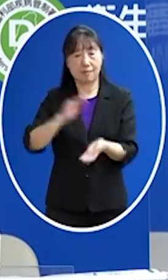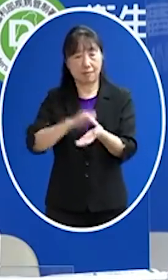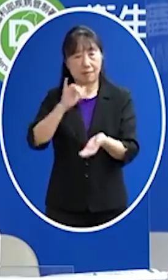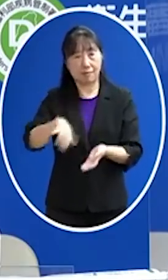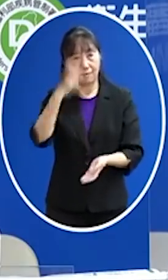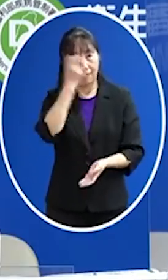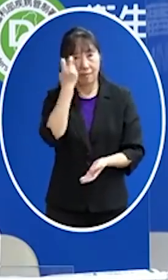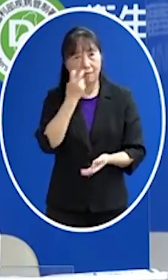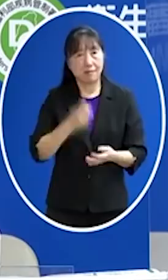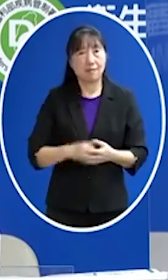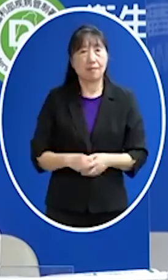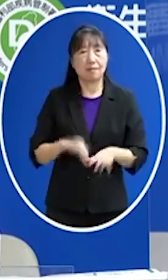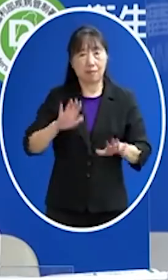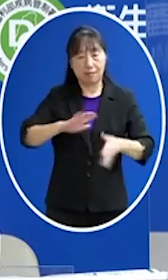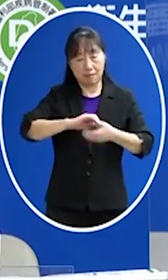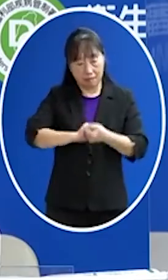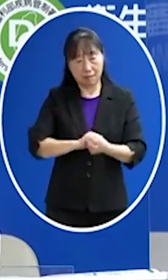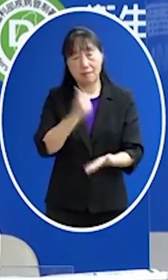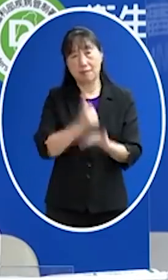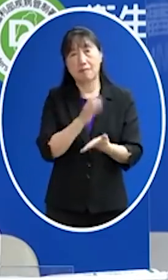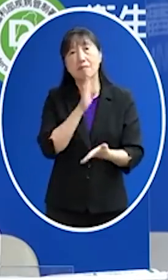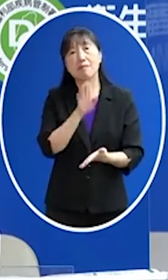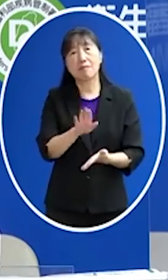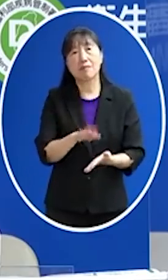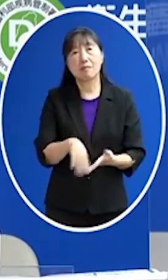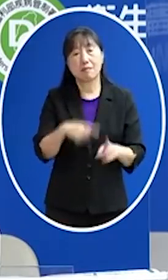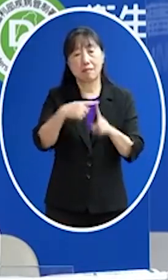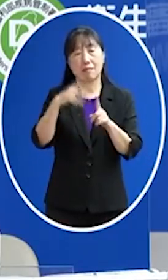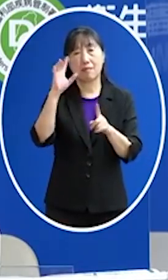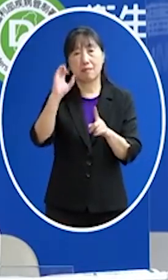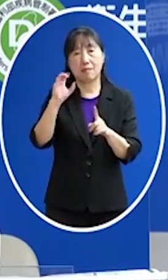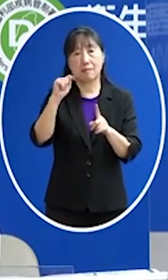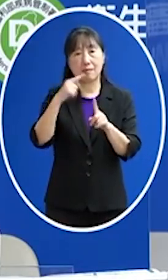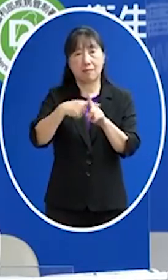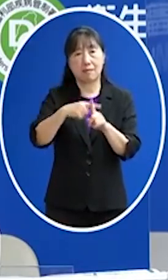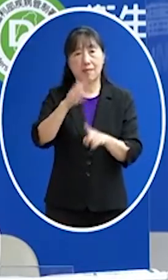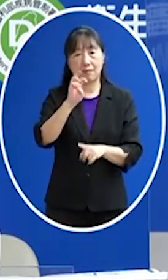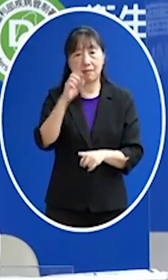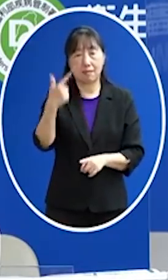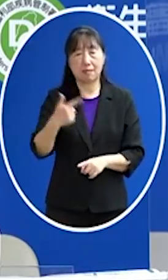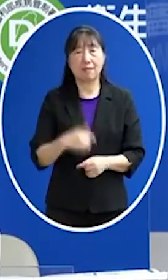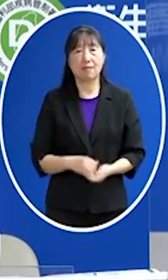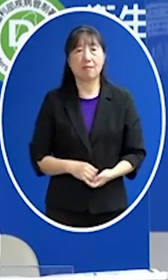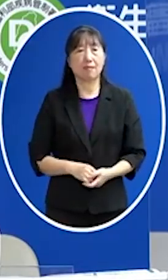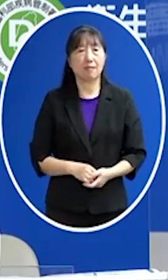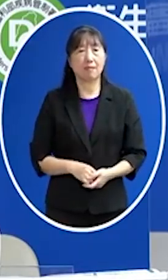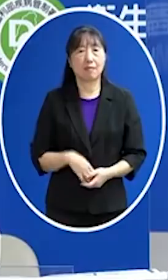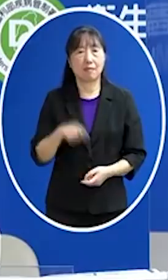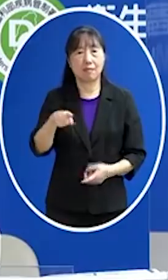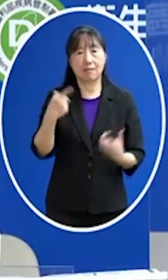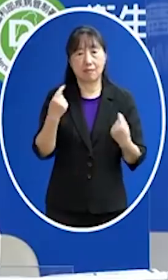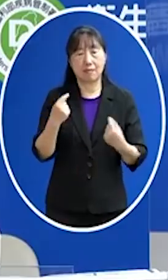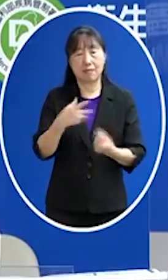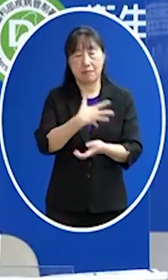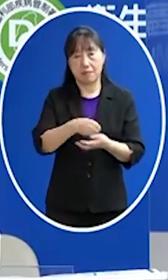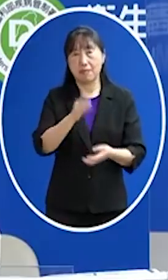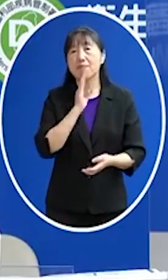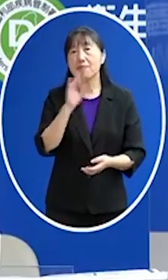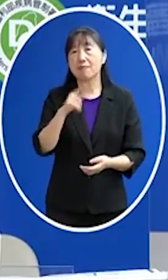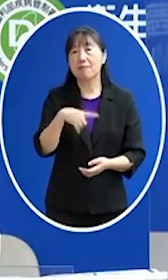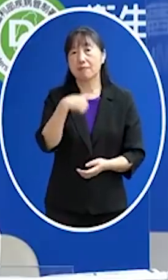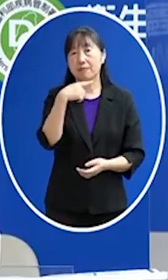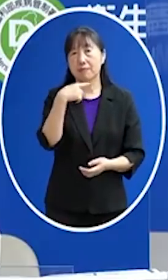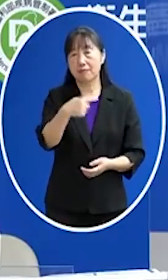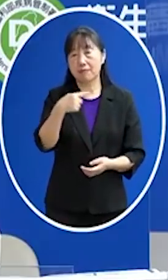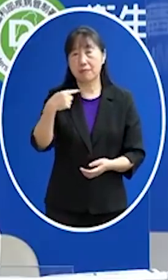自费采检，那今日确诊，那 CT 值36，那次日再验就PCR 就为阴性，那血